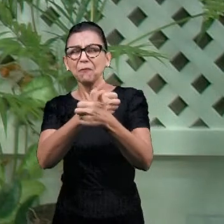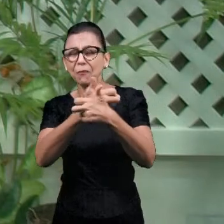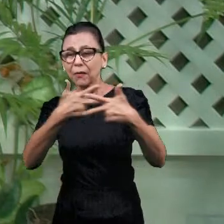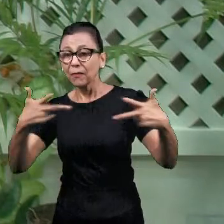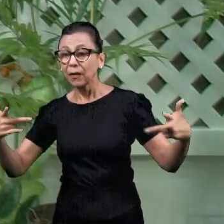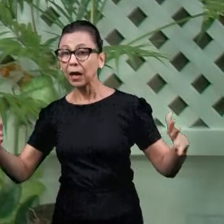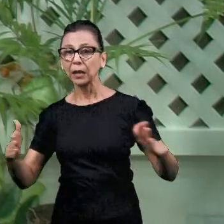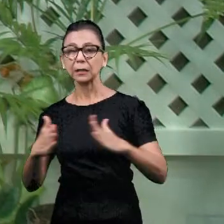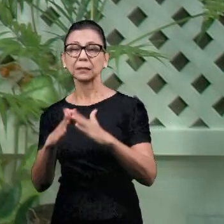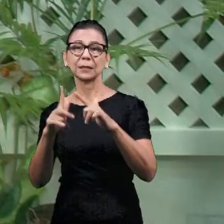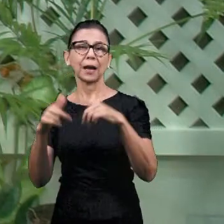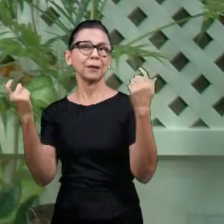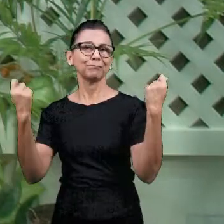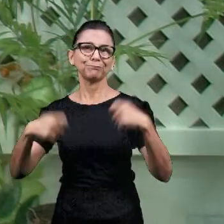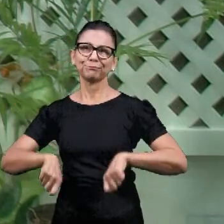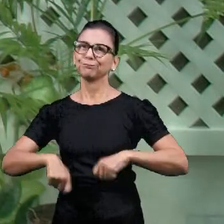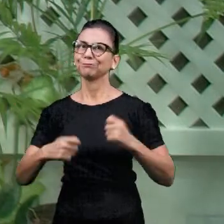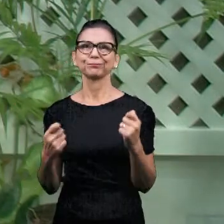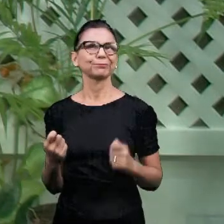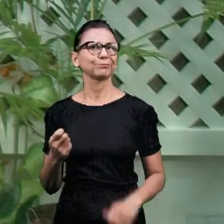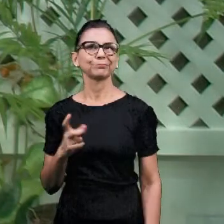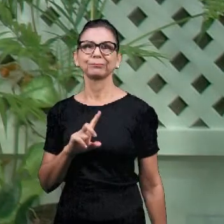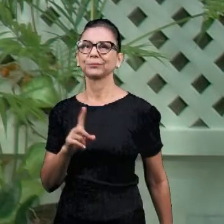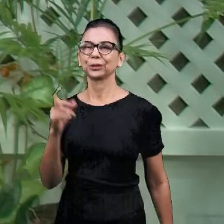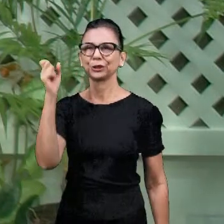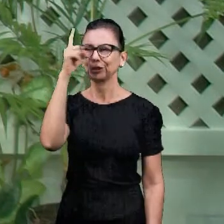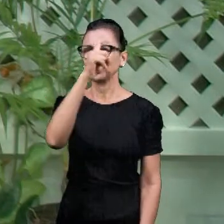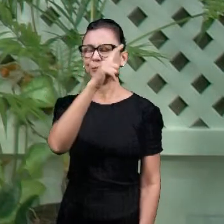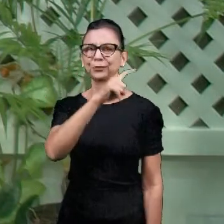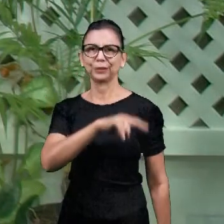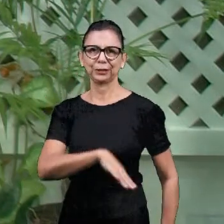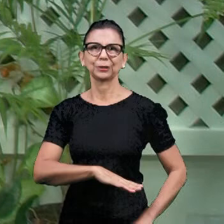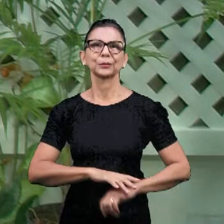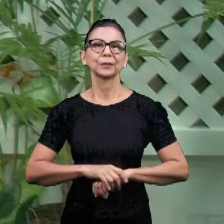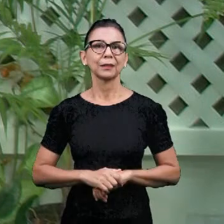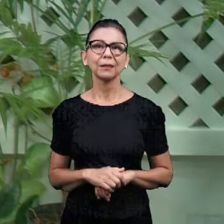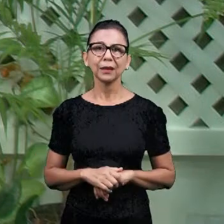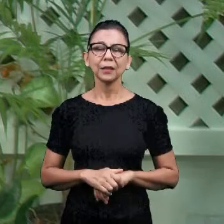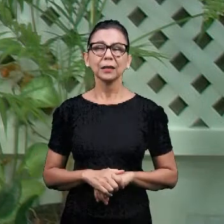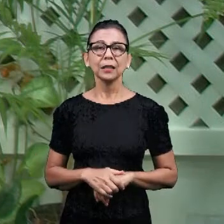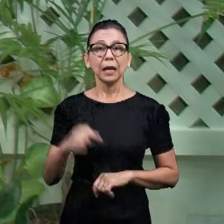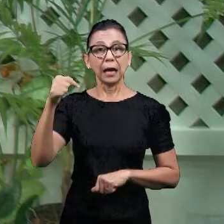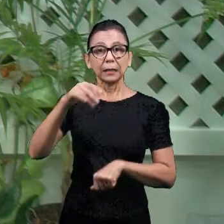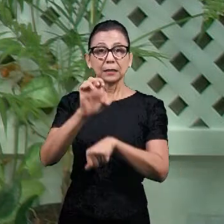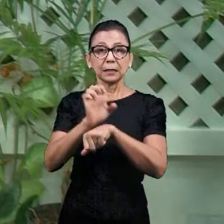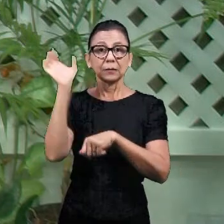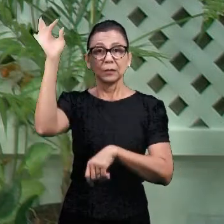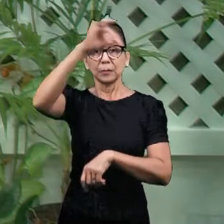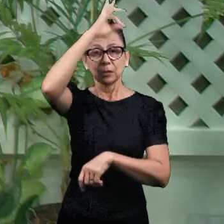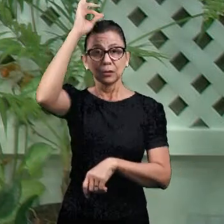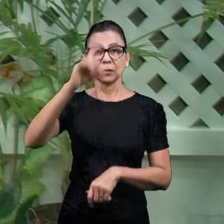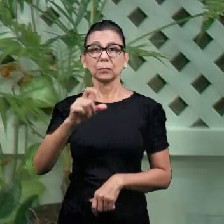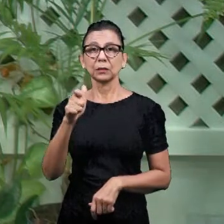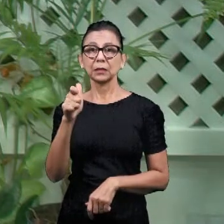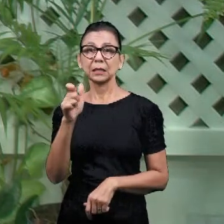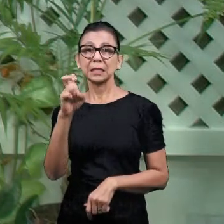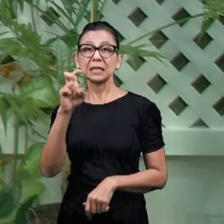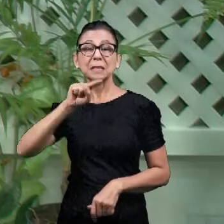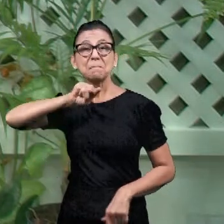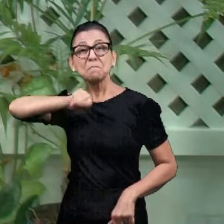comme nous avons ici l'État du Spirito Santo, avec 15 000 participations, l'État du Spirito Santo. Donc, pour